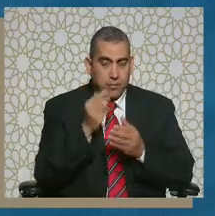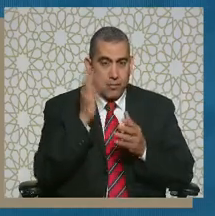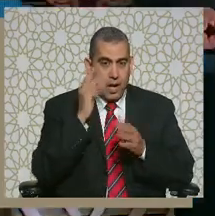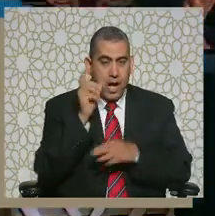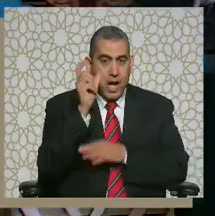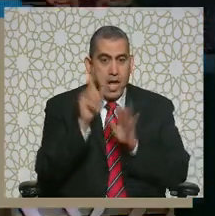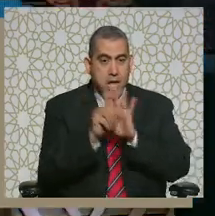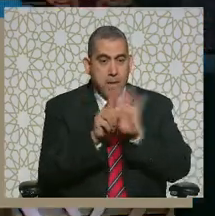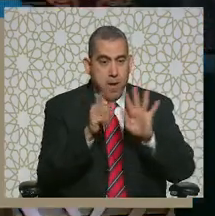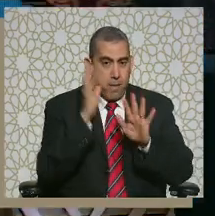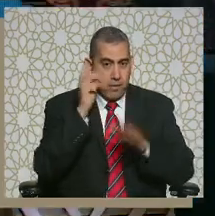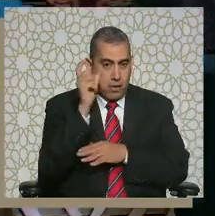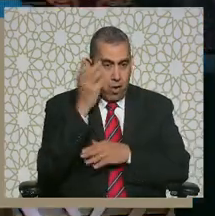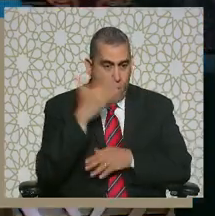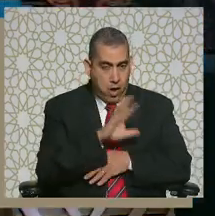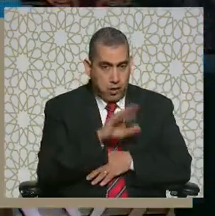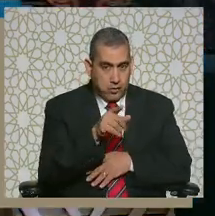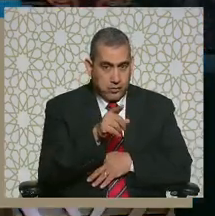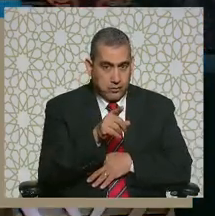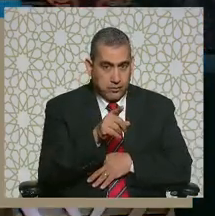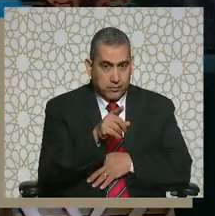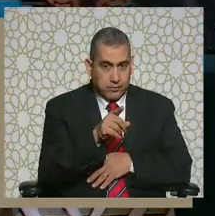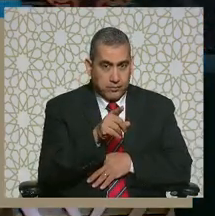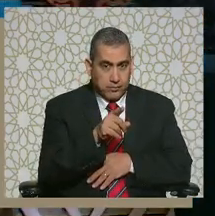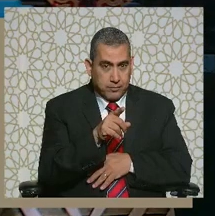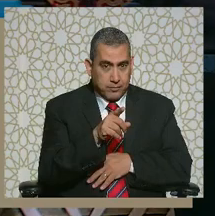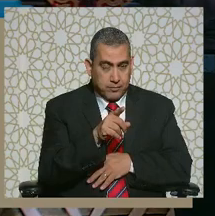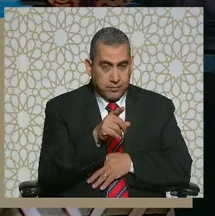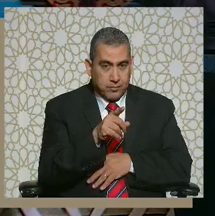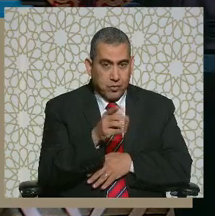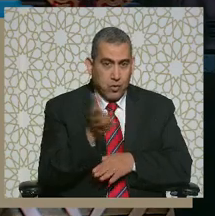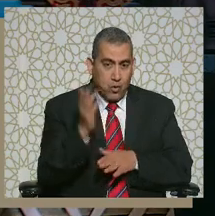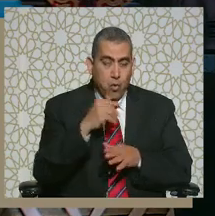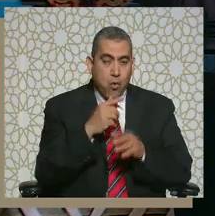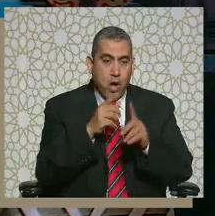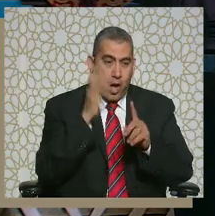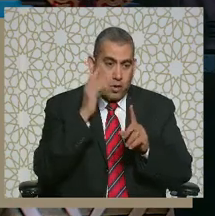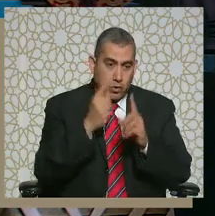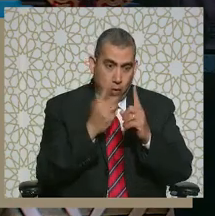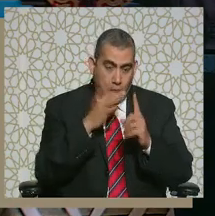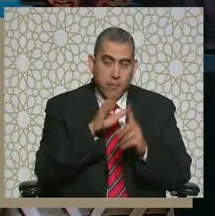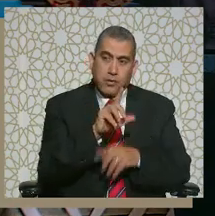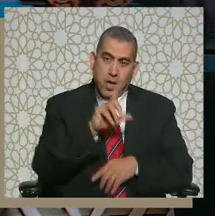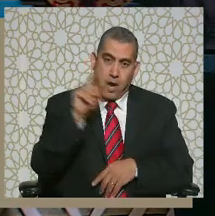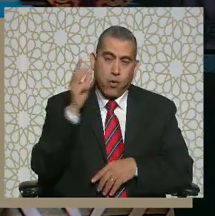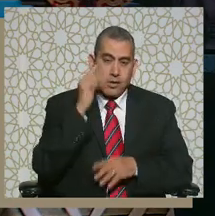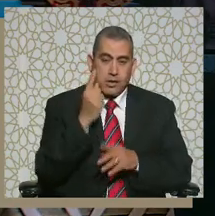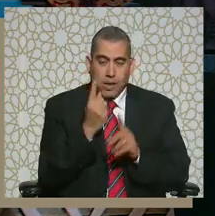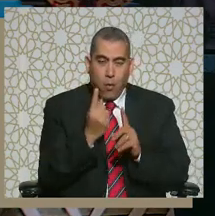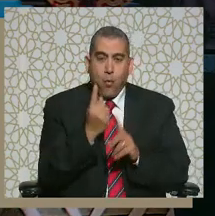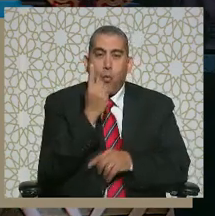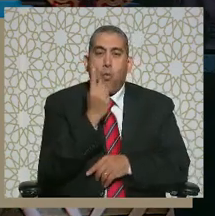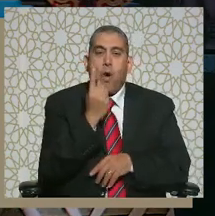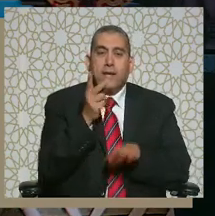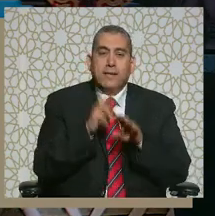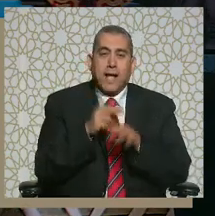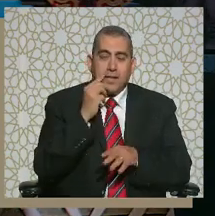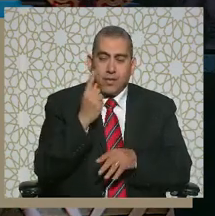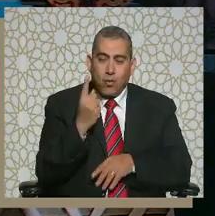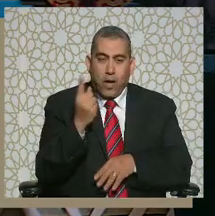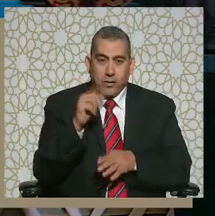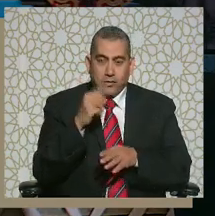الامام ثم بعد ذلك تكسر هذا الوتر بوتر اخر ثم تصلي ما شئت وتوتر